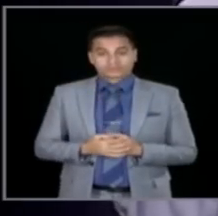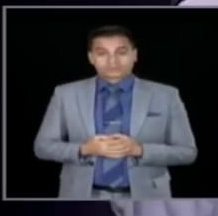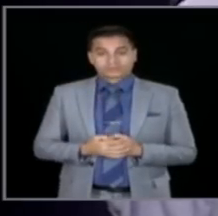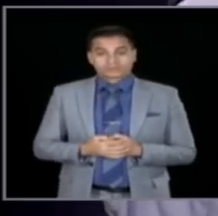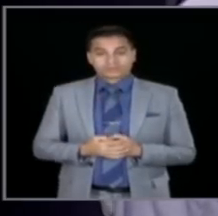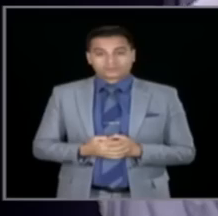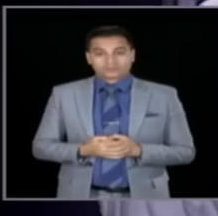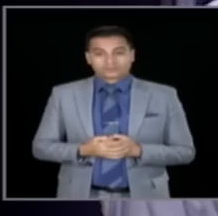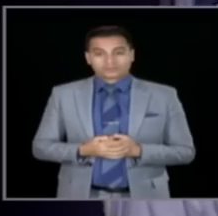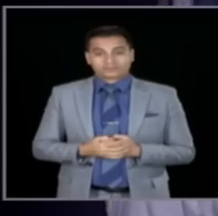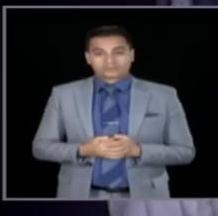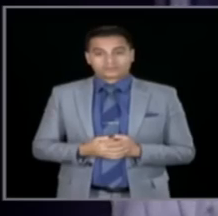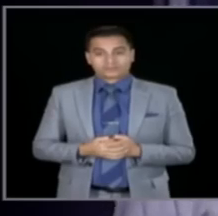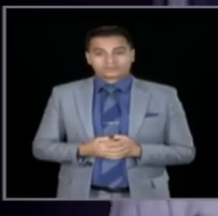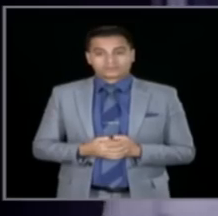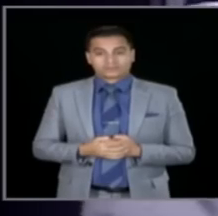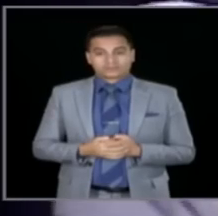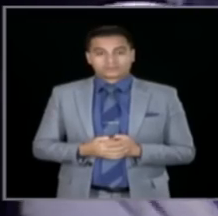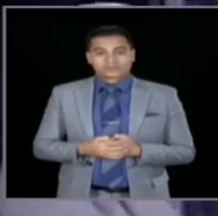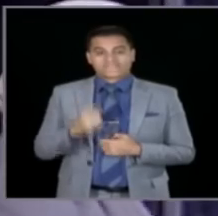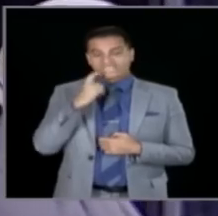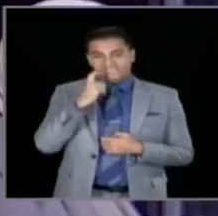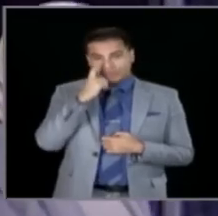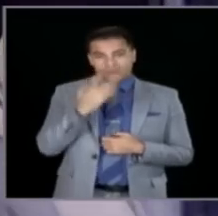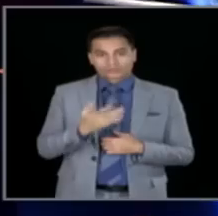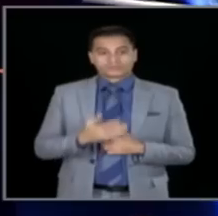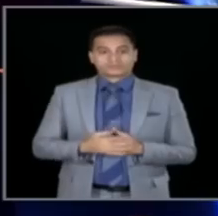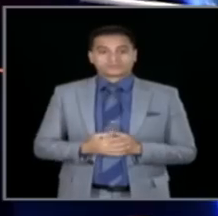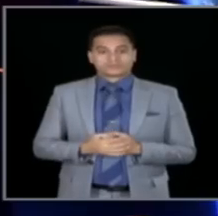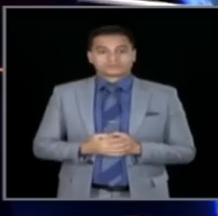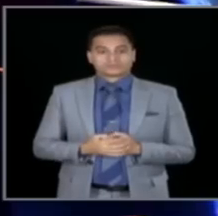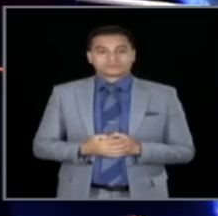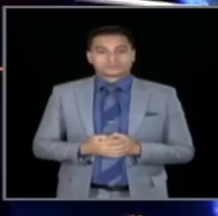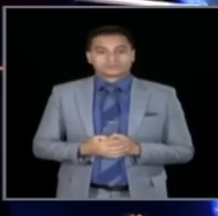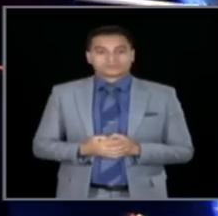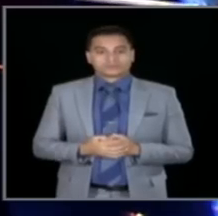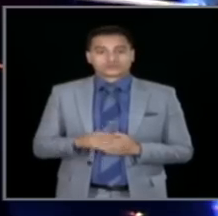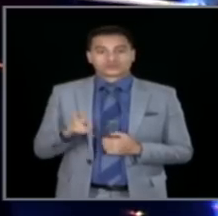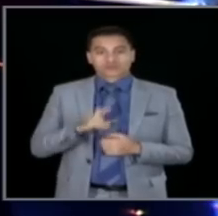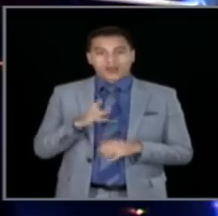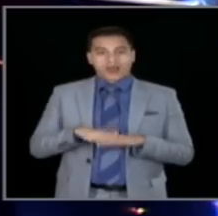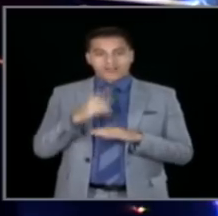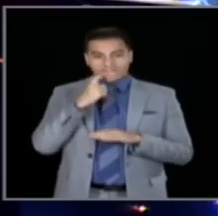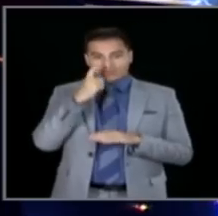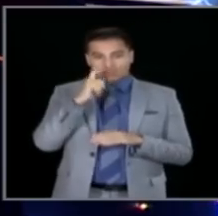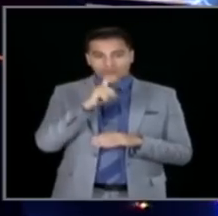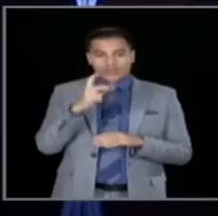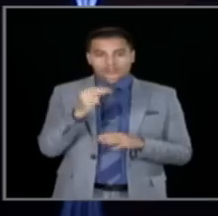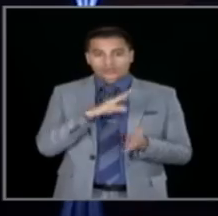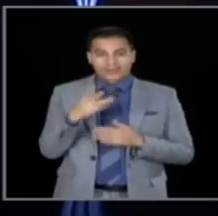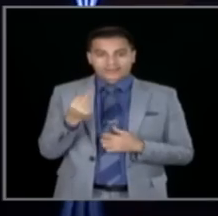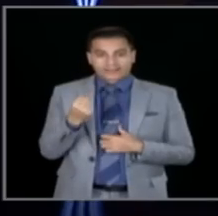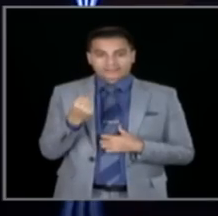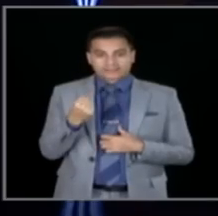كان الوضع اختلف تماما. فنون، سؤال في الفنون، سؤال بعشرين نقطة ولا بتلاتين